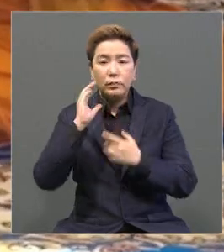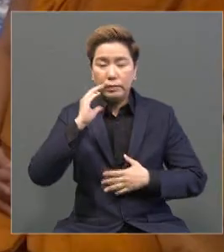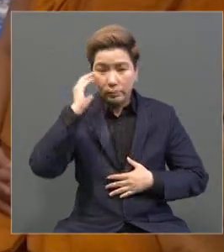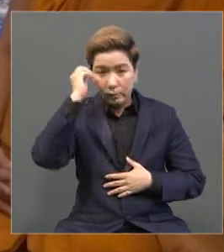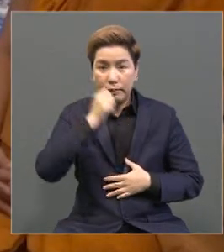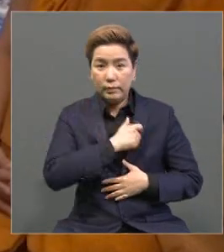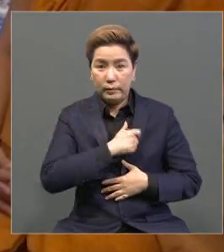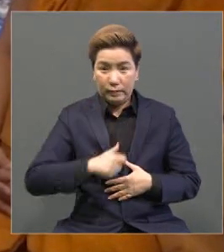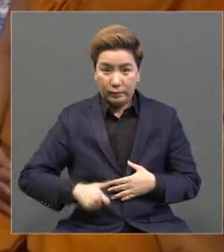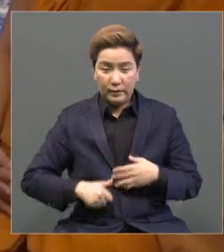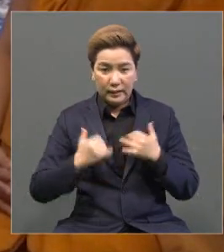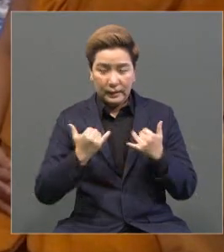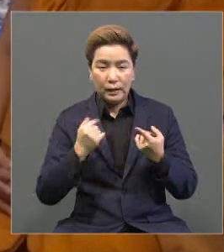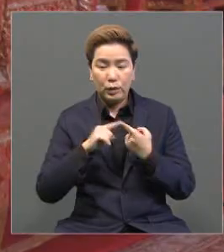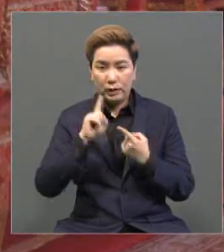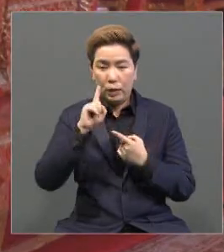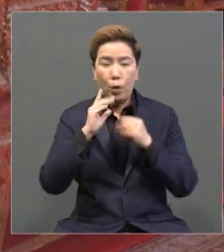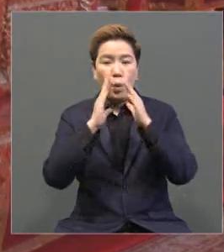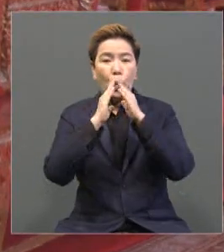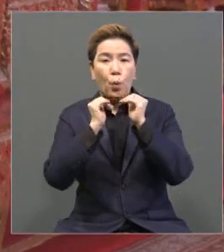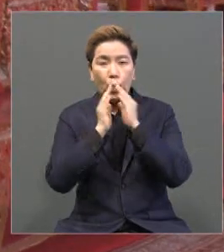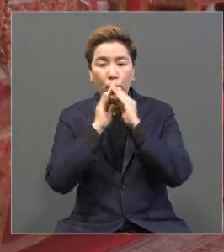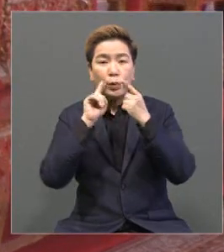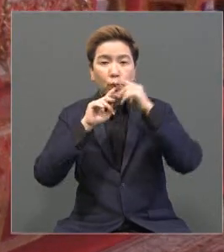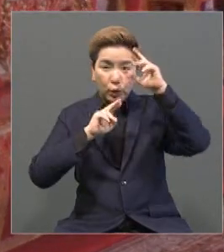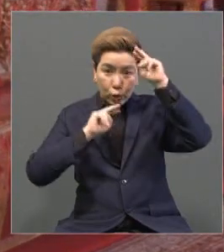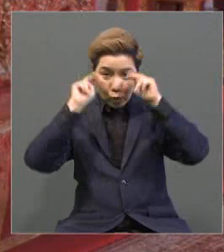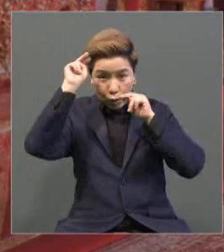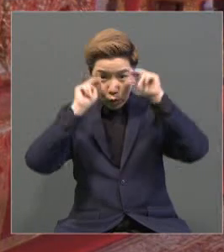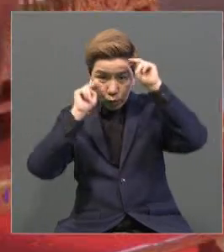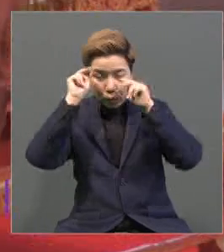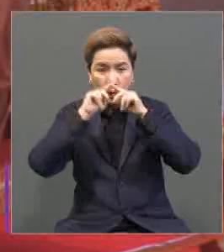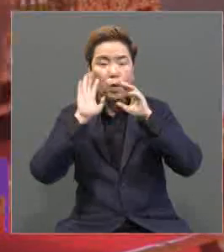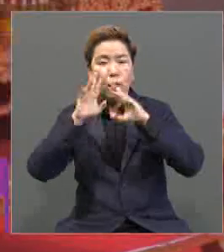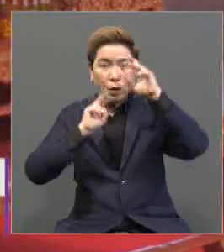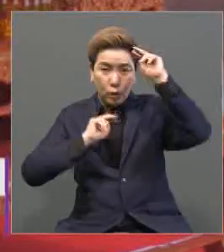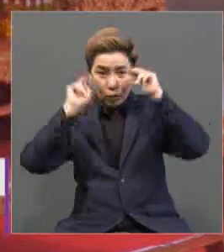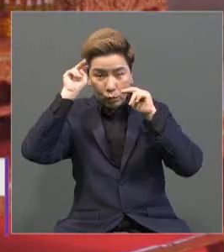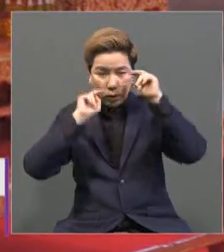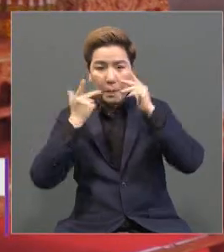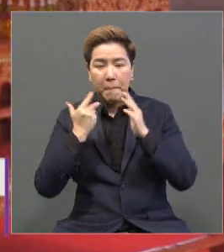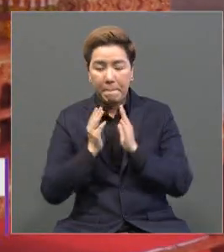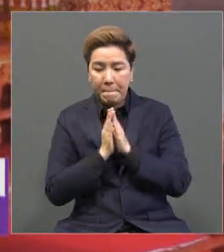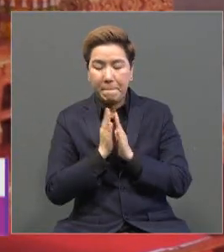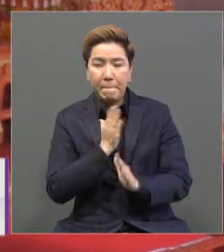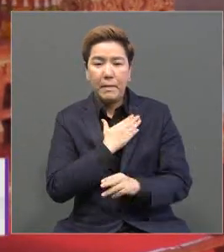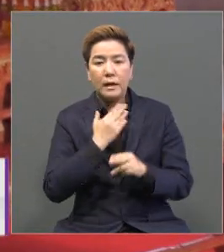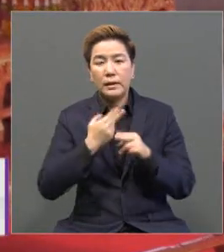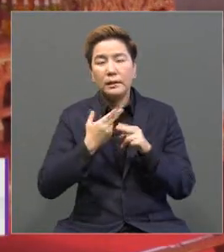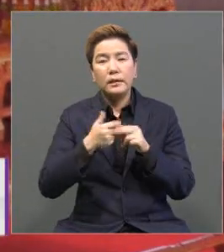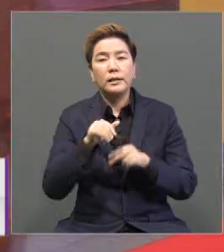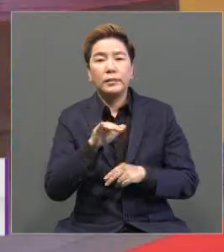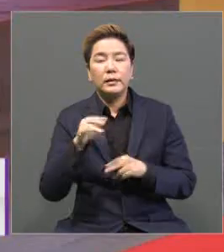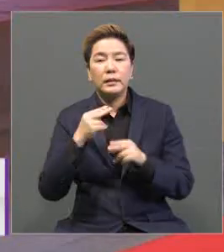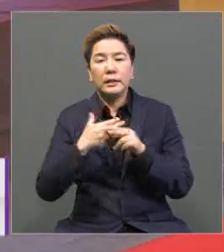มหาวัชรราชธิดาส่วนที่วัดนครสวรรค์พระอารามหลวงจังหวัดนครสวรรค์กันครับพระเทพปริยัติ